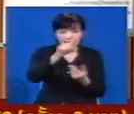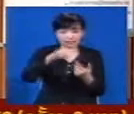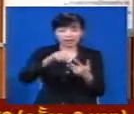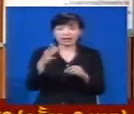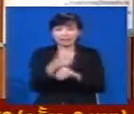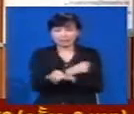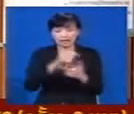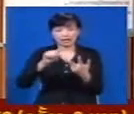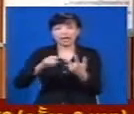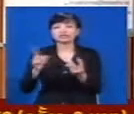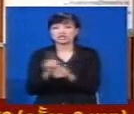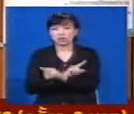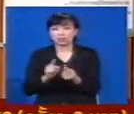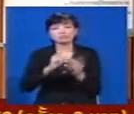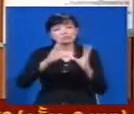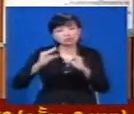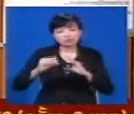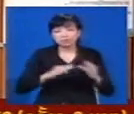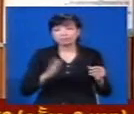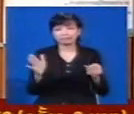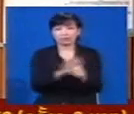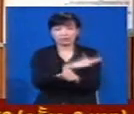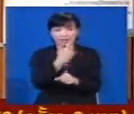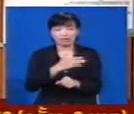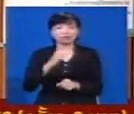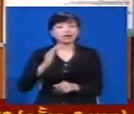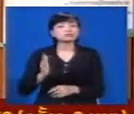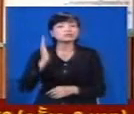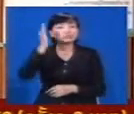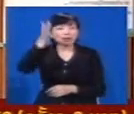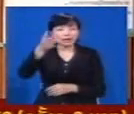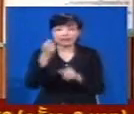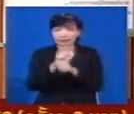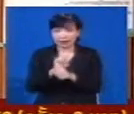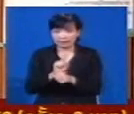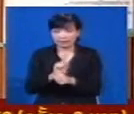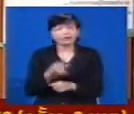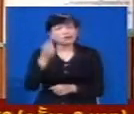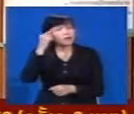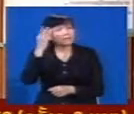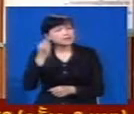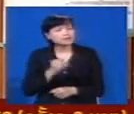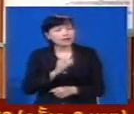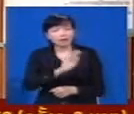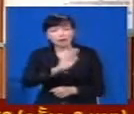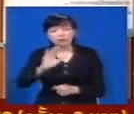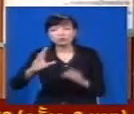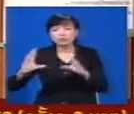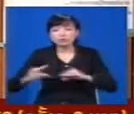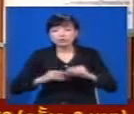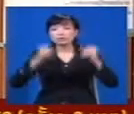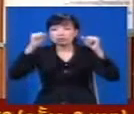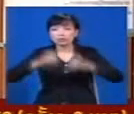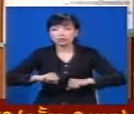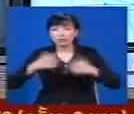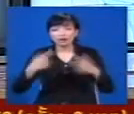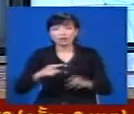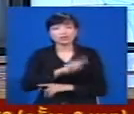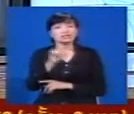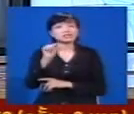ถ้วนแล้วการดำเนินการต่อไปก็คือว่าเราจะนำความเห็นจากที่ประชุมใหญ่เมื่อวันที่25